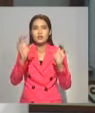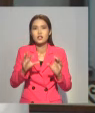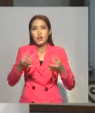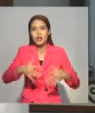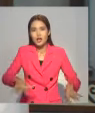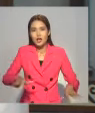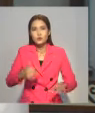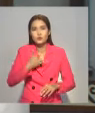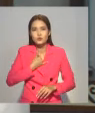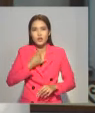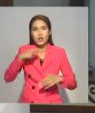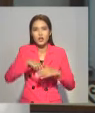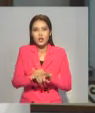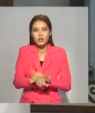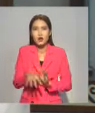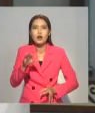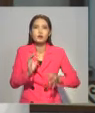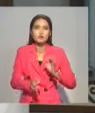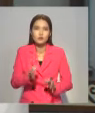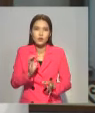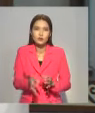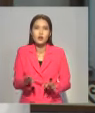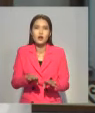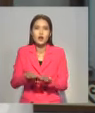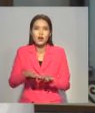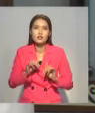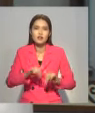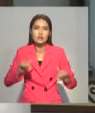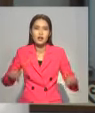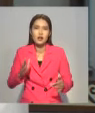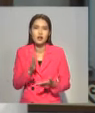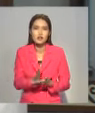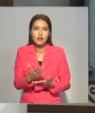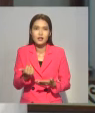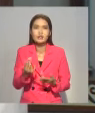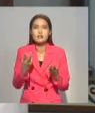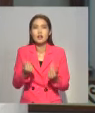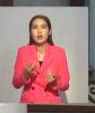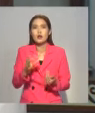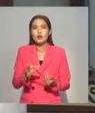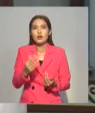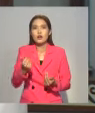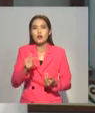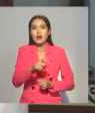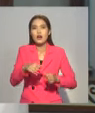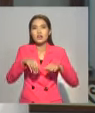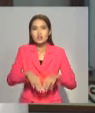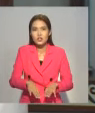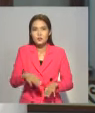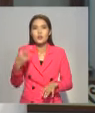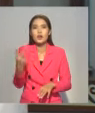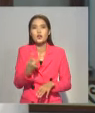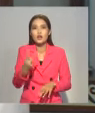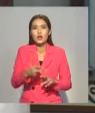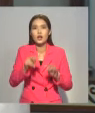біріншіден біздің ішкі нормативтік заңдылық негізімді айқындайтын басты құжат, басты шешім. Екіншіден